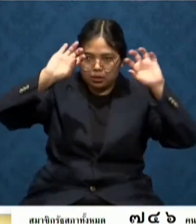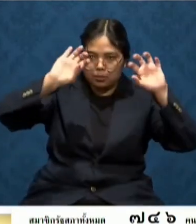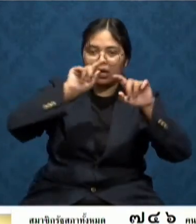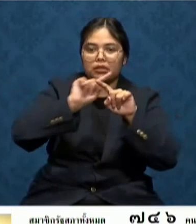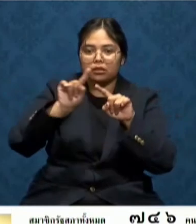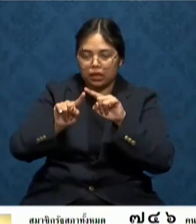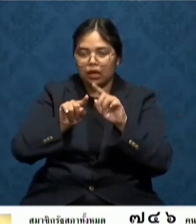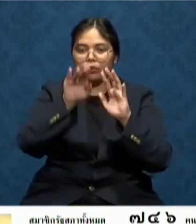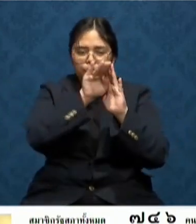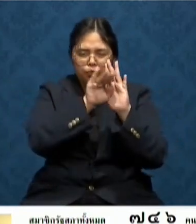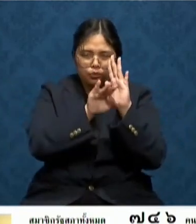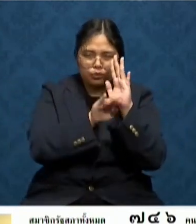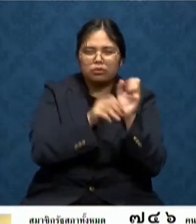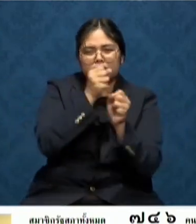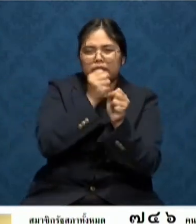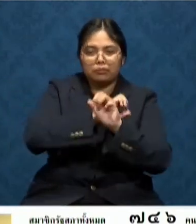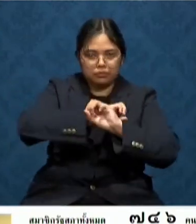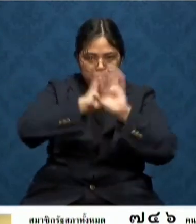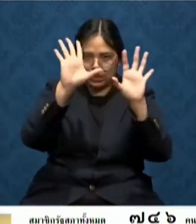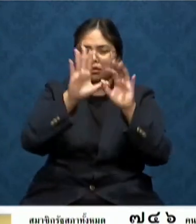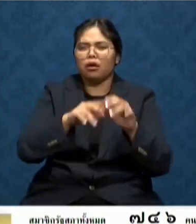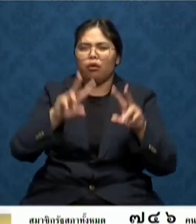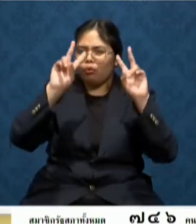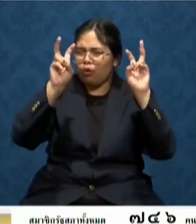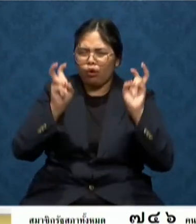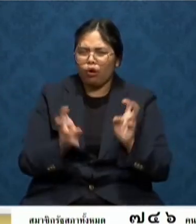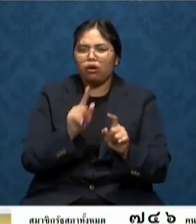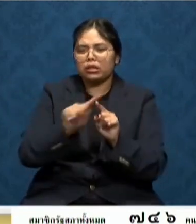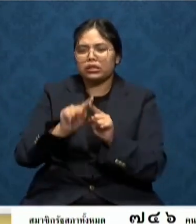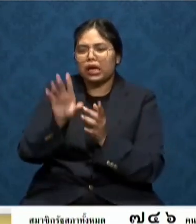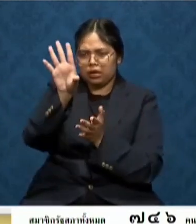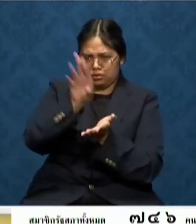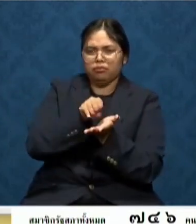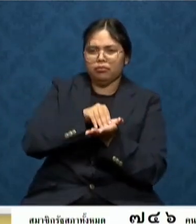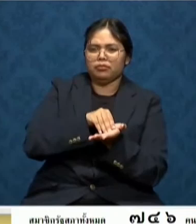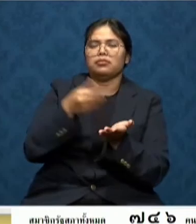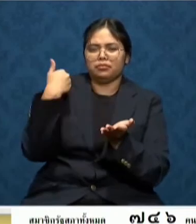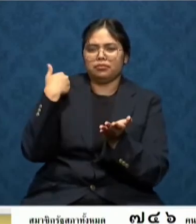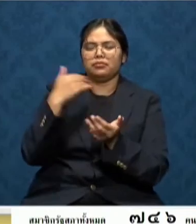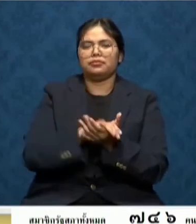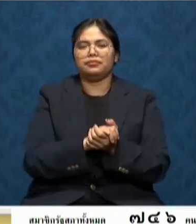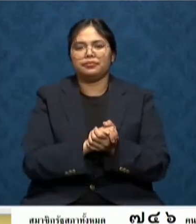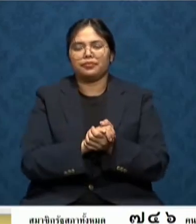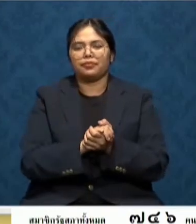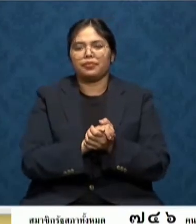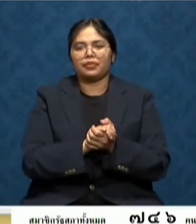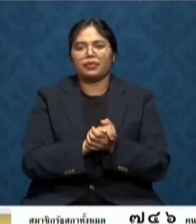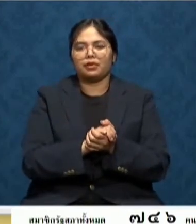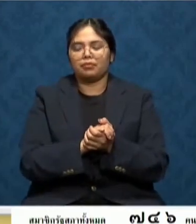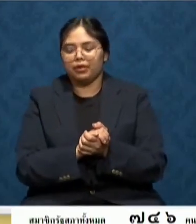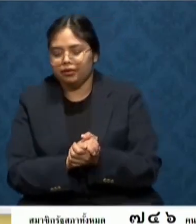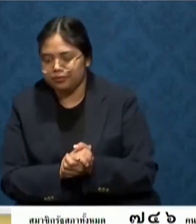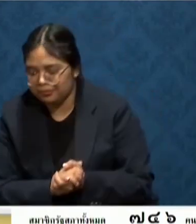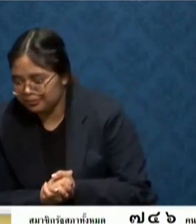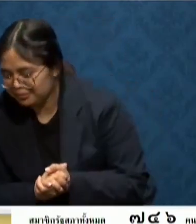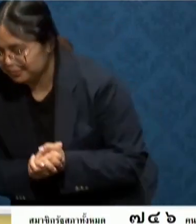elineี่ชดเจนในหาย ๆ เรื่องที่ท่านให้ควกุณานนำเสนอมาส่นเรื่อง หล ๆื่องท